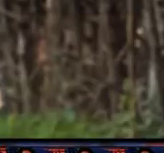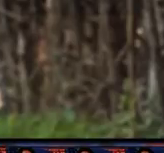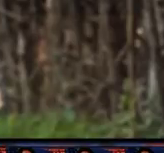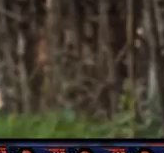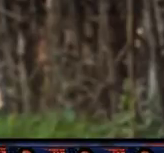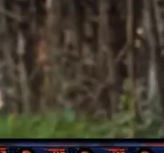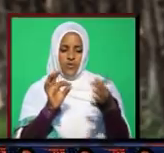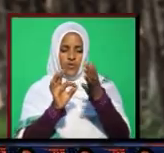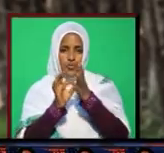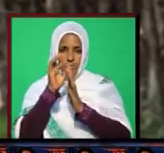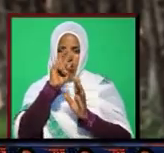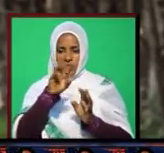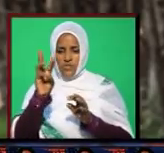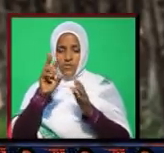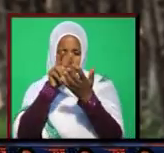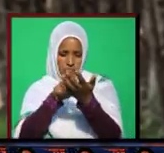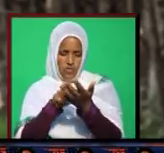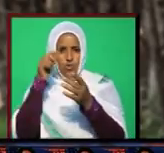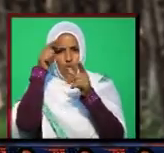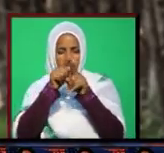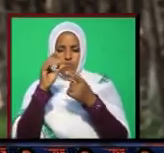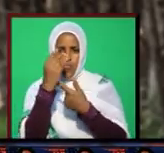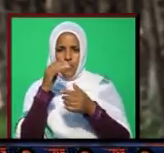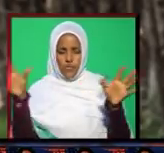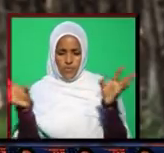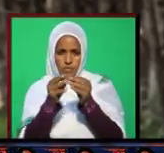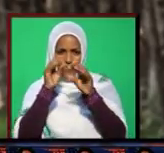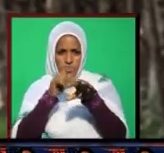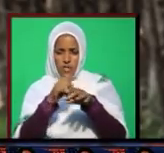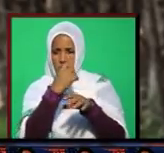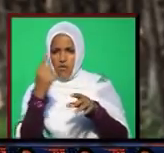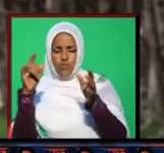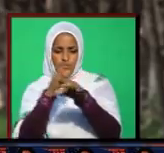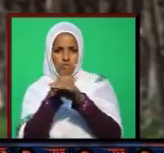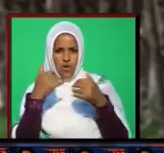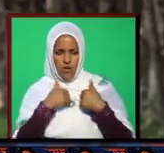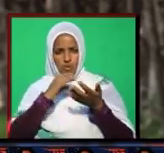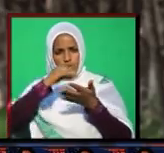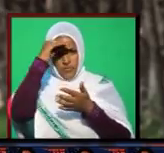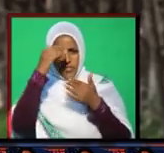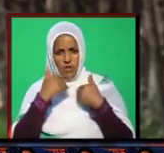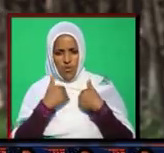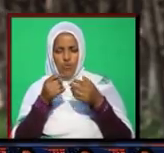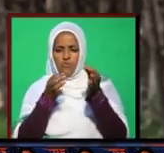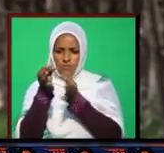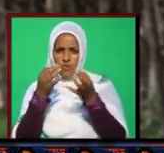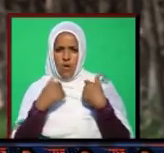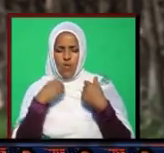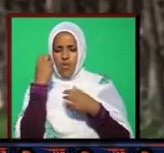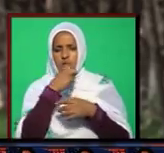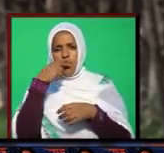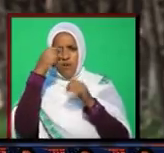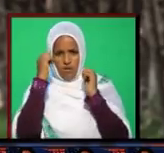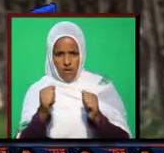ቁጥር 26 እናንም ወንድሞች ሆይ ምንድን ነው? በምትሰበሰቡበት ጊዜ ለእያንዳንዱ መዝሙር አለው፣ ትምህርት አለው፣ መግለጥ አለው፣ በልሳን መናገር